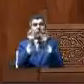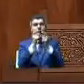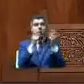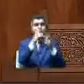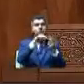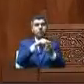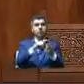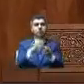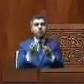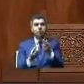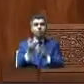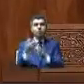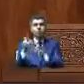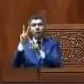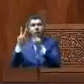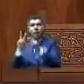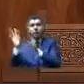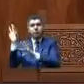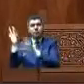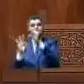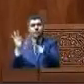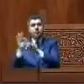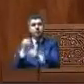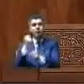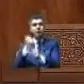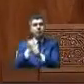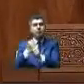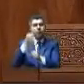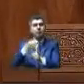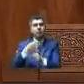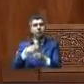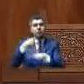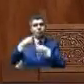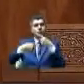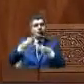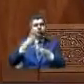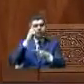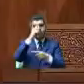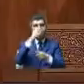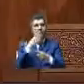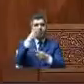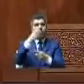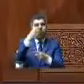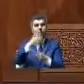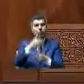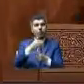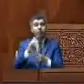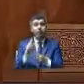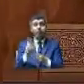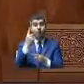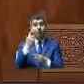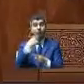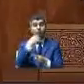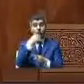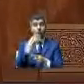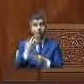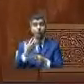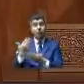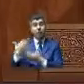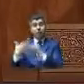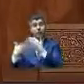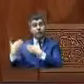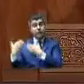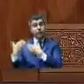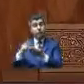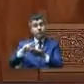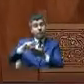العمل على استثمار الفرص التي تتيحها الاتفاقيات الحالية والوجهات الجديدة. بطبيعة الحال كان من البداية مفهوم أن هذا